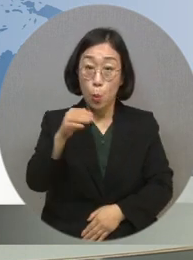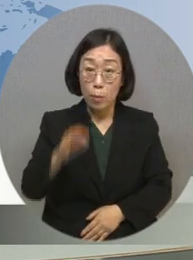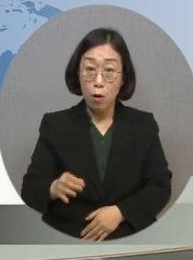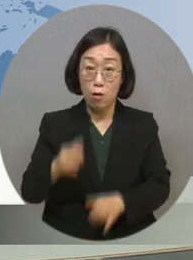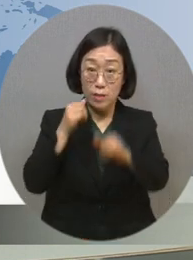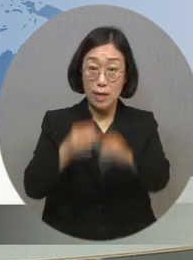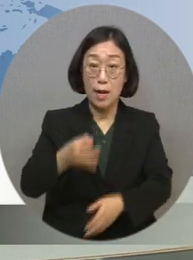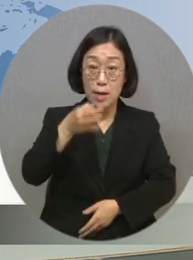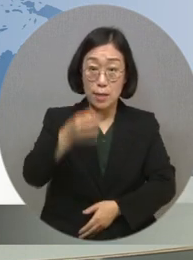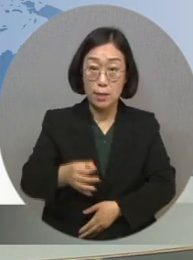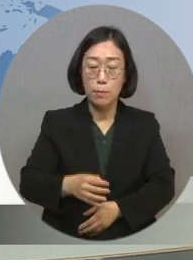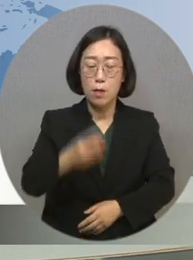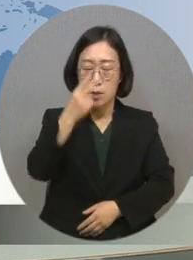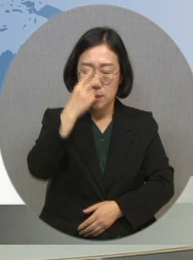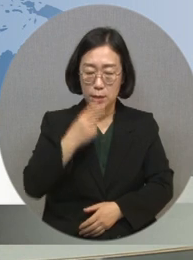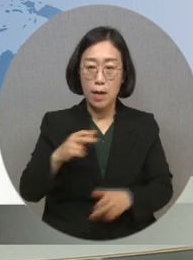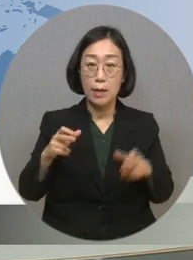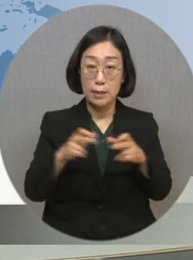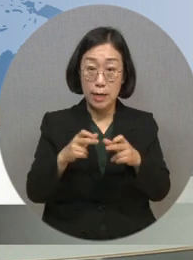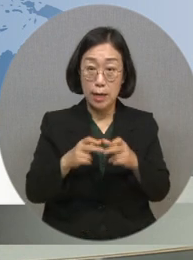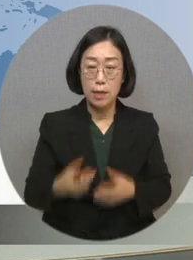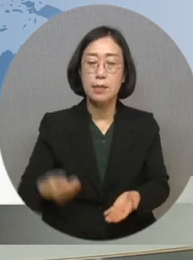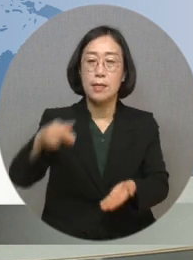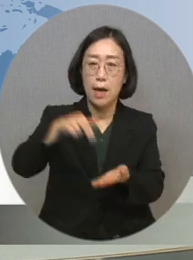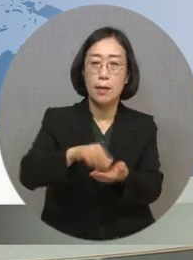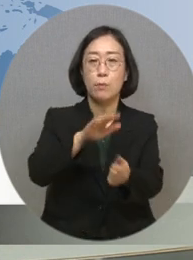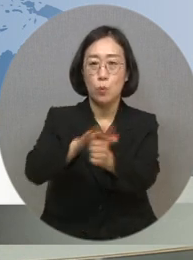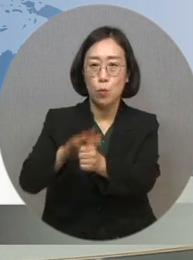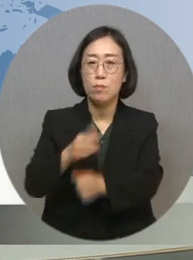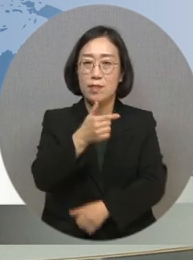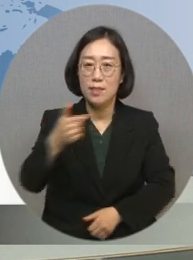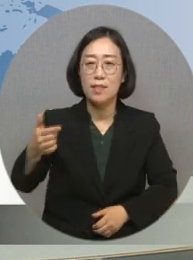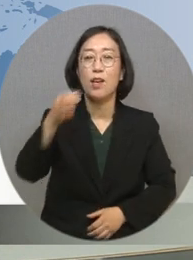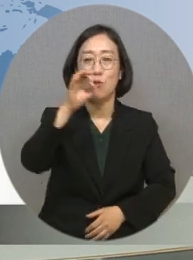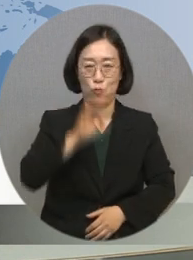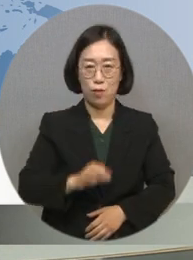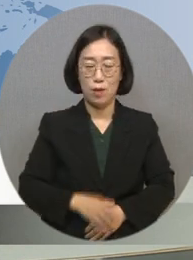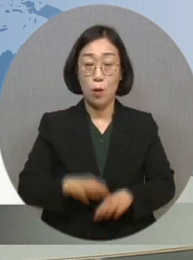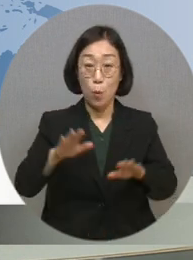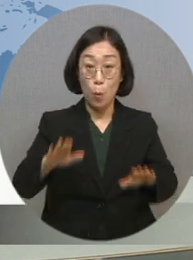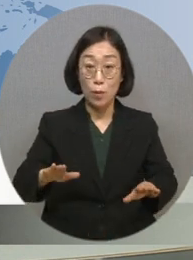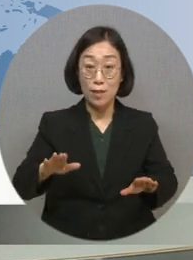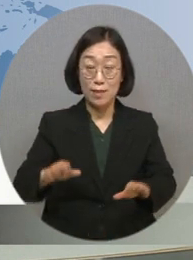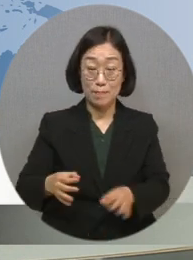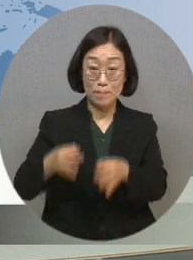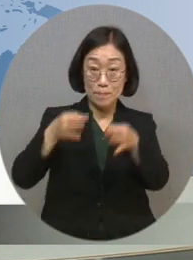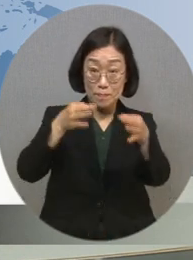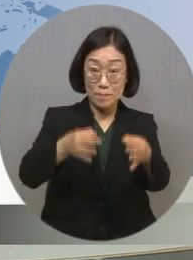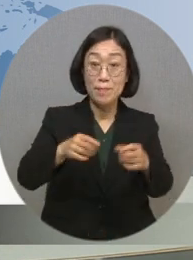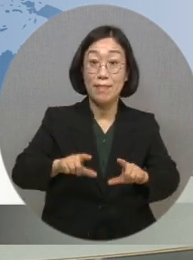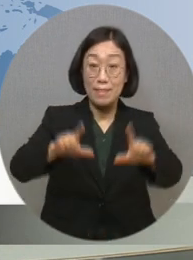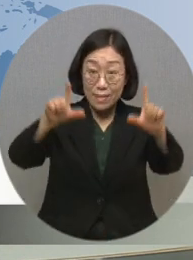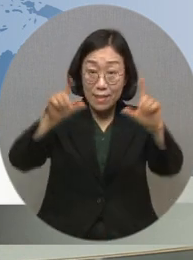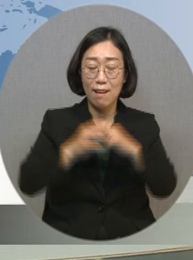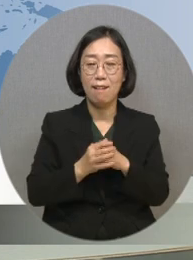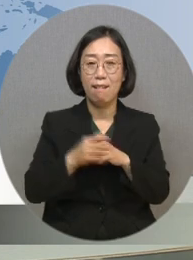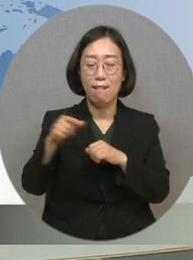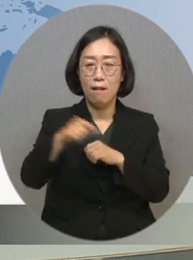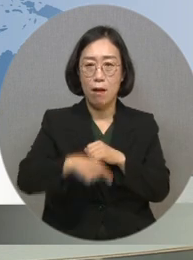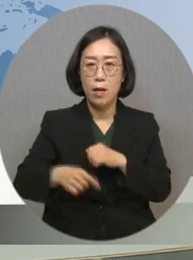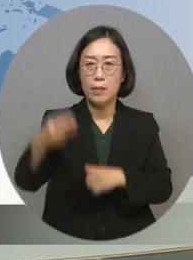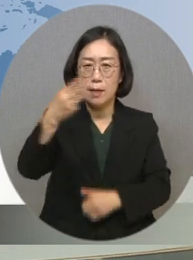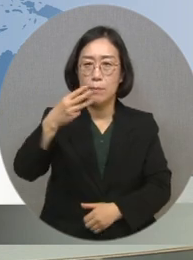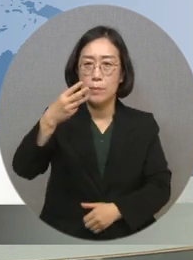시각 장애인 대학생의 자립을 돕는데 큰 힘이 되어지고 있는데요 이번 수여식에서 대학생들이 받은 장학금은 총